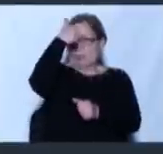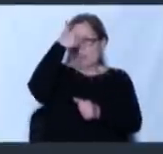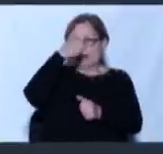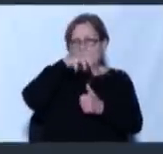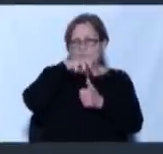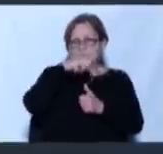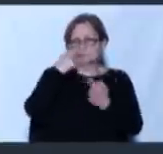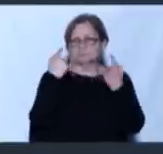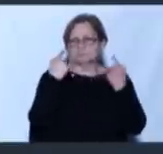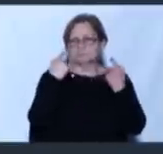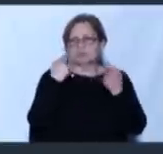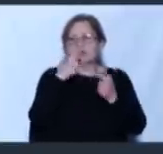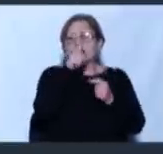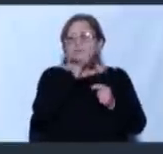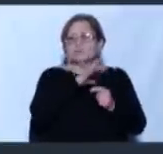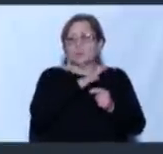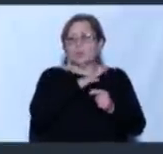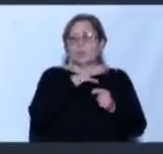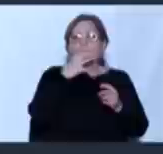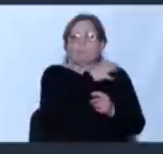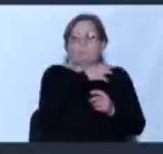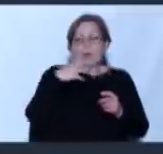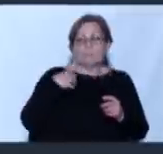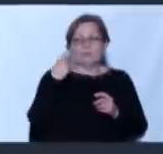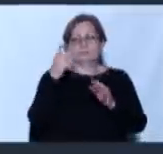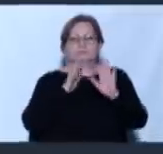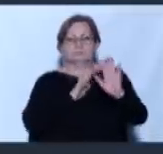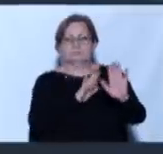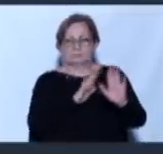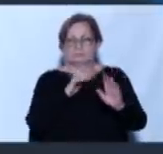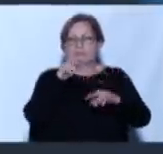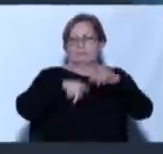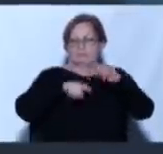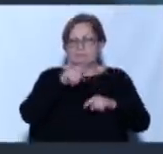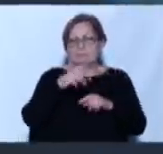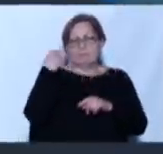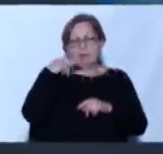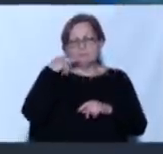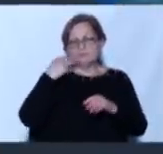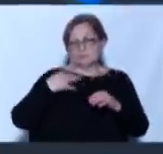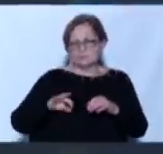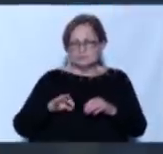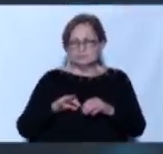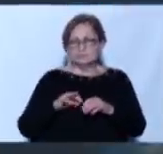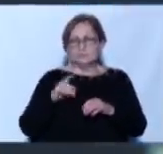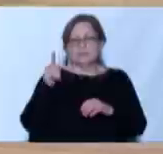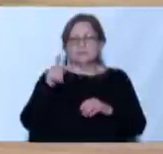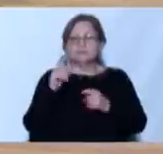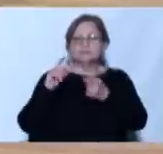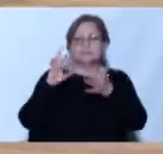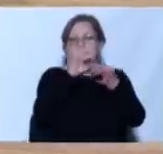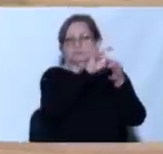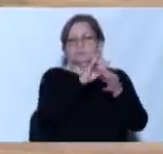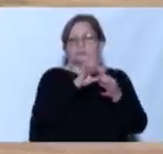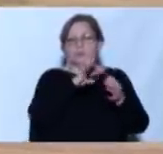და საქართველოში ის იყო მეფეების მამიდაშვილი, გამზრდელი და ასე შემდეგ და ასე შემდეგ და მისი იყო დასავლეთთან მიერთება